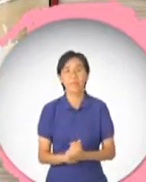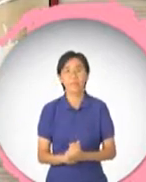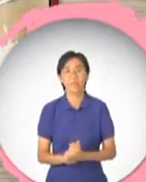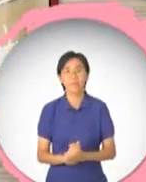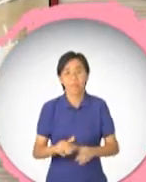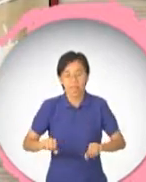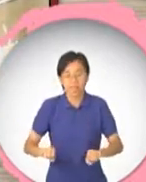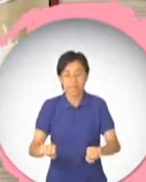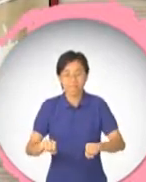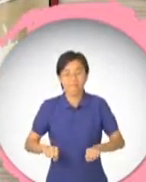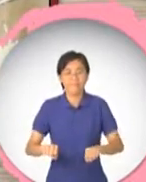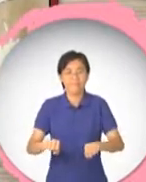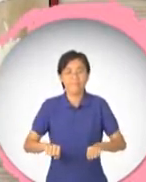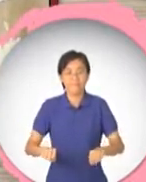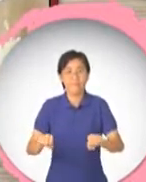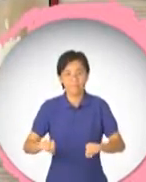ะคะ ครับ